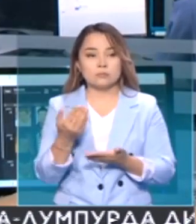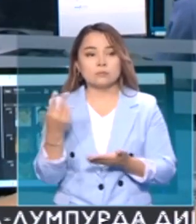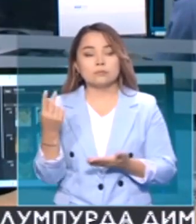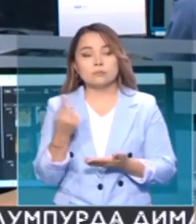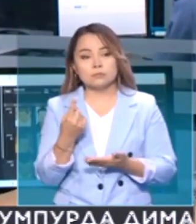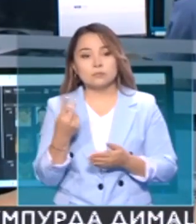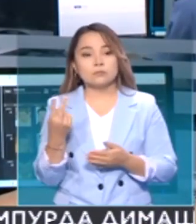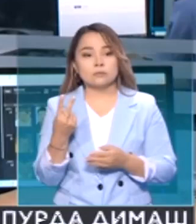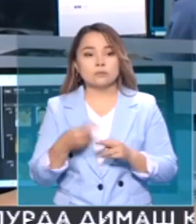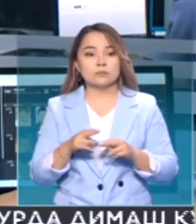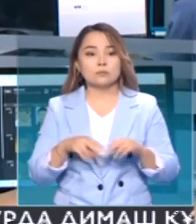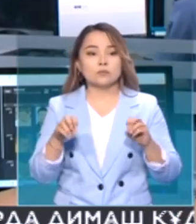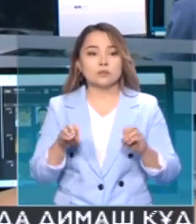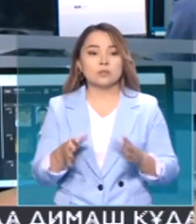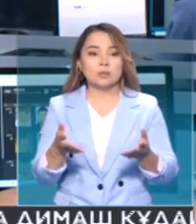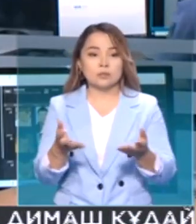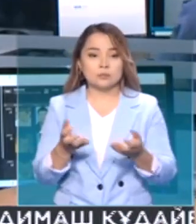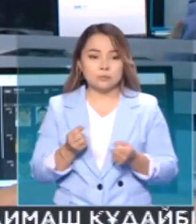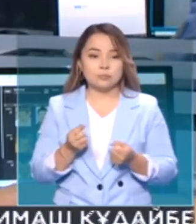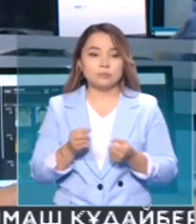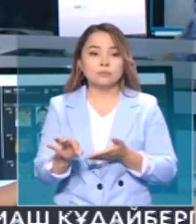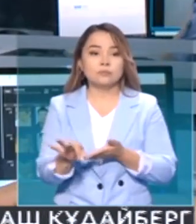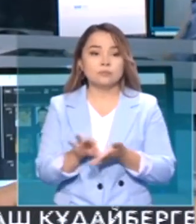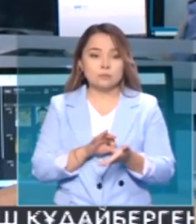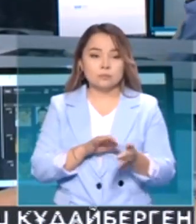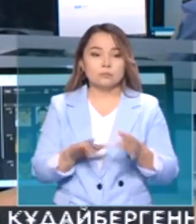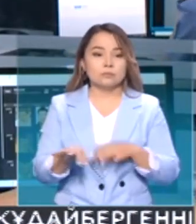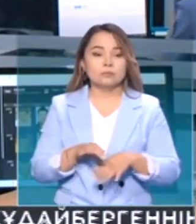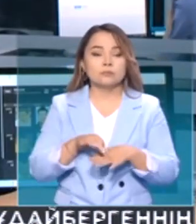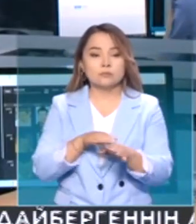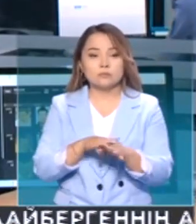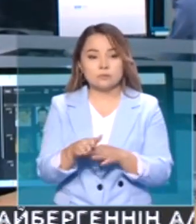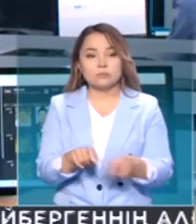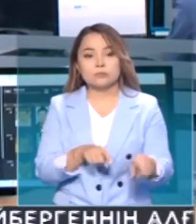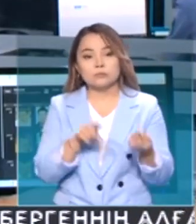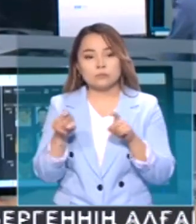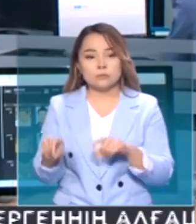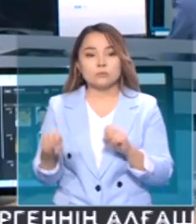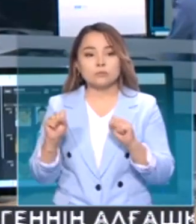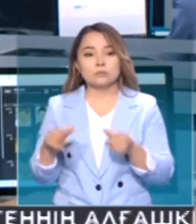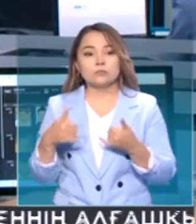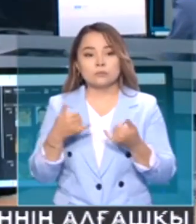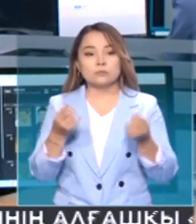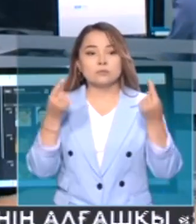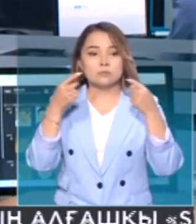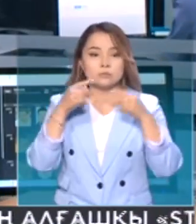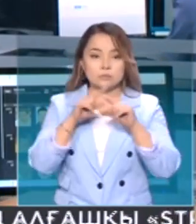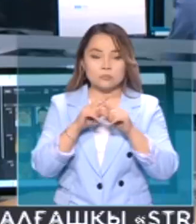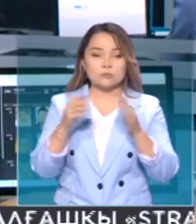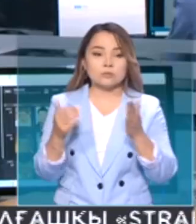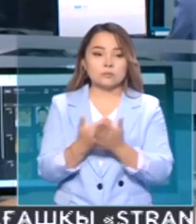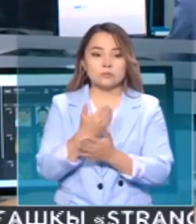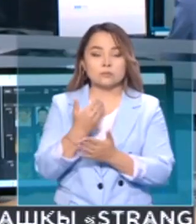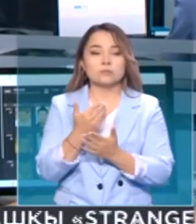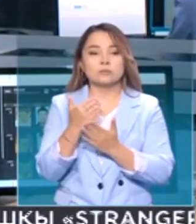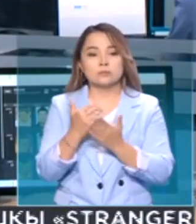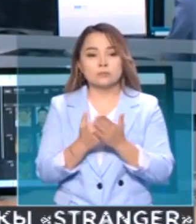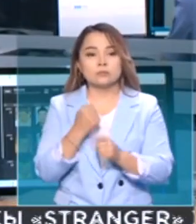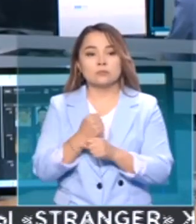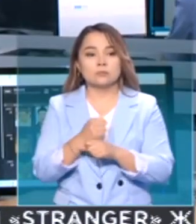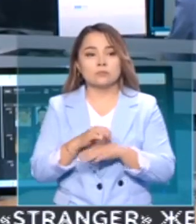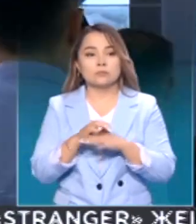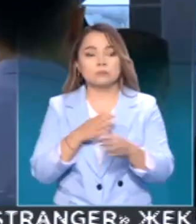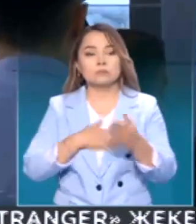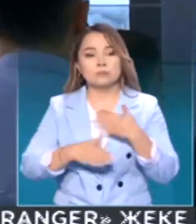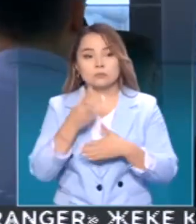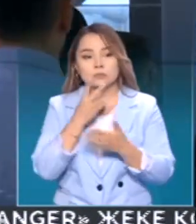екіншіден шешім қабылдауда мынау жедел іс қимылға көшуге мүмкіндік беретін техникалар мен жаңа шешімдердің пайда болуы